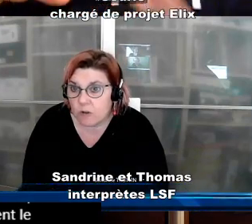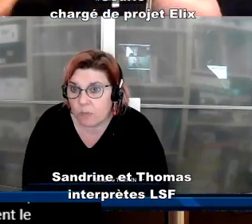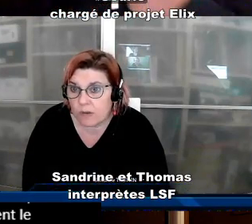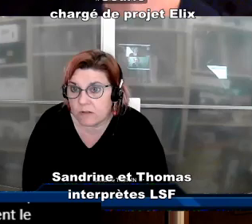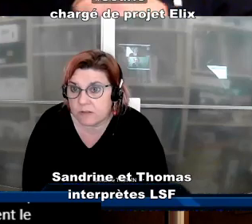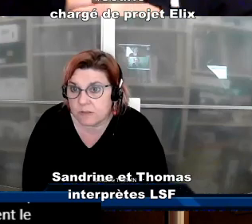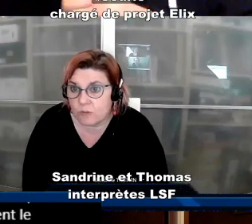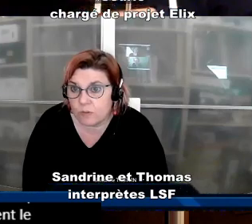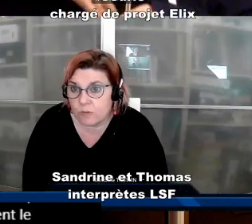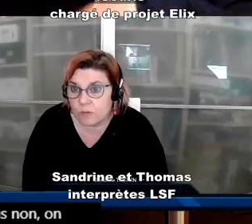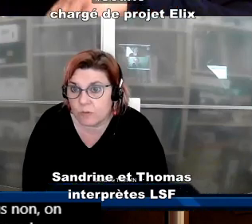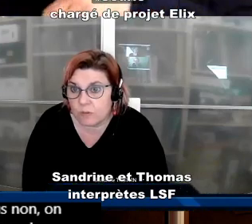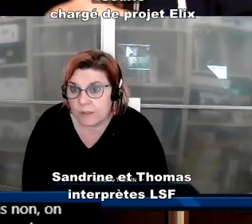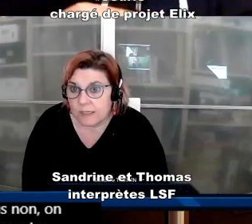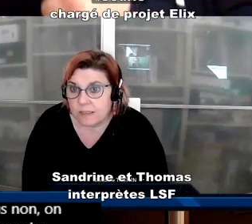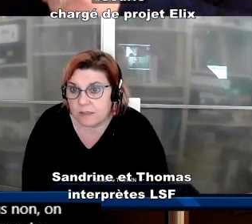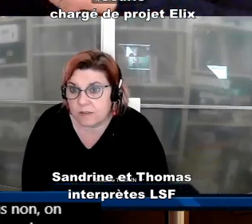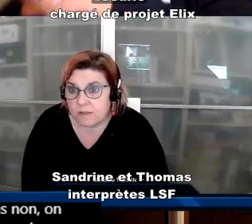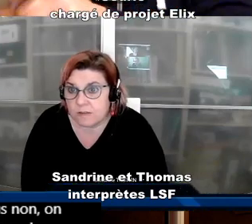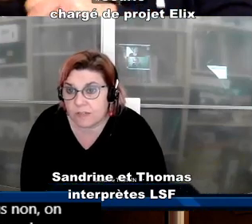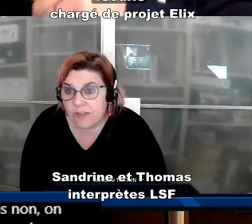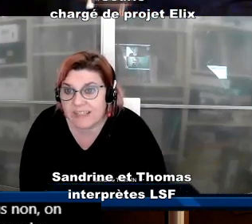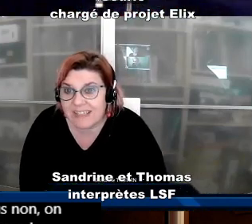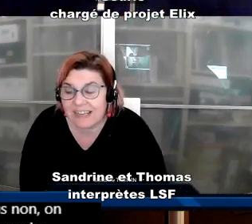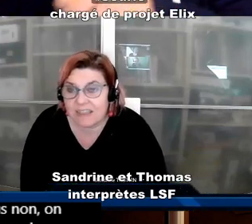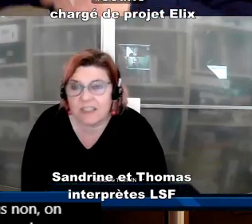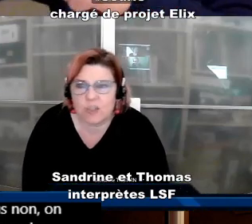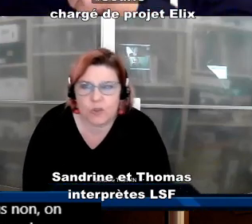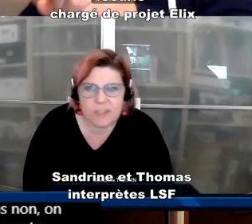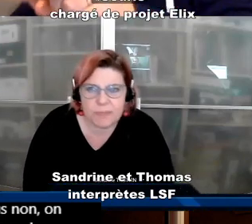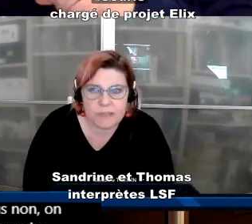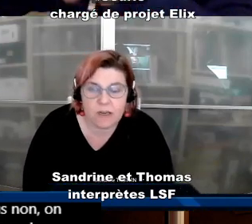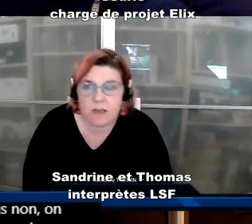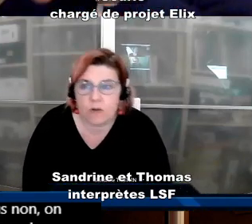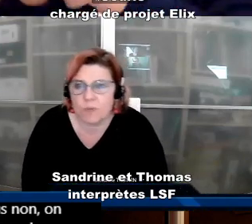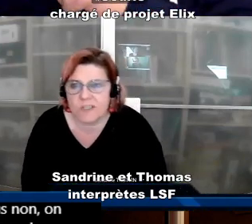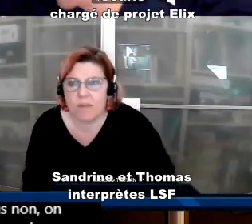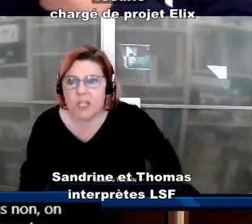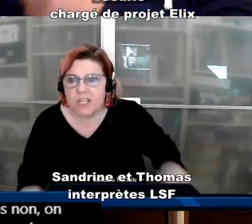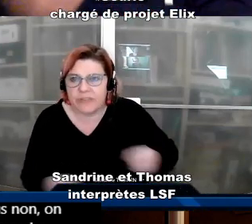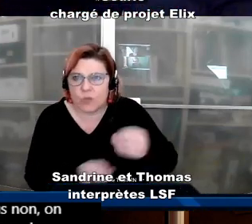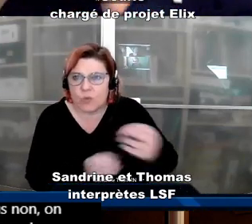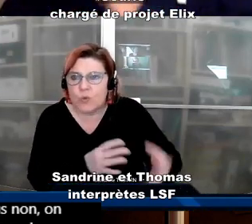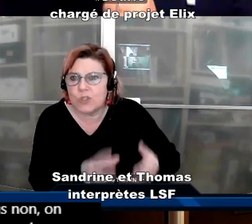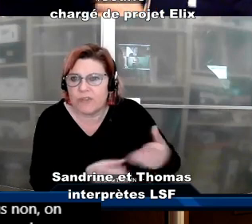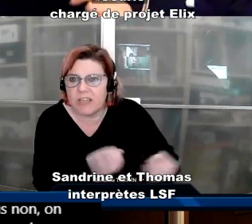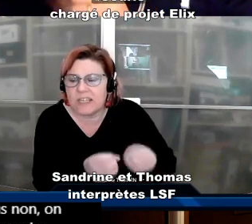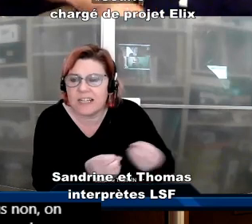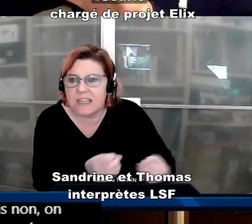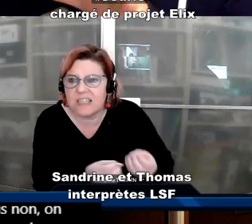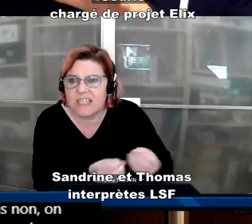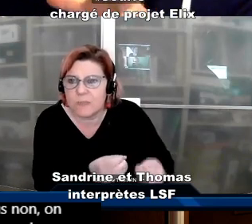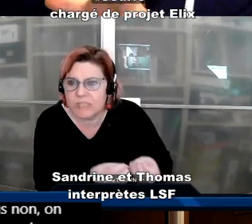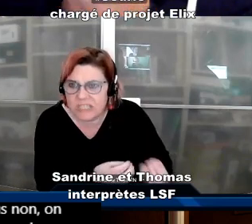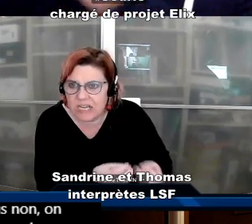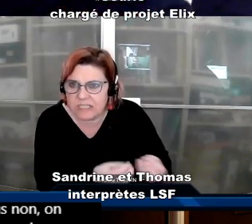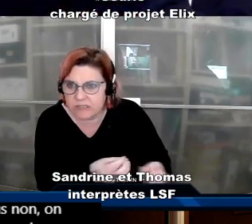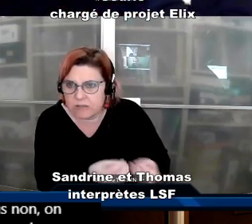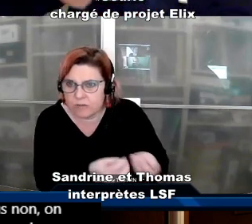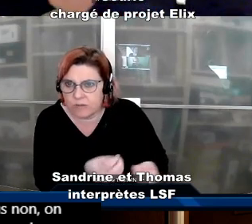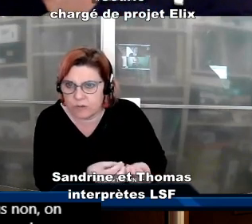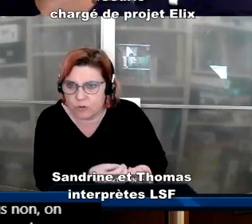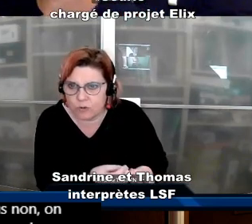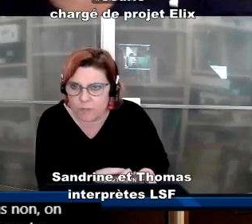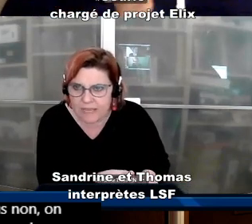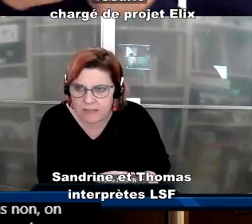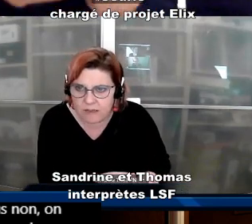bon exemple, c'est que ça va être quelqu'un qui connaît bien comment ça marche, les virus, enfin quelqu'un qui est